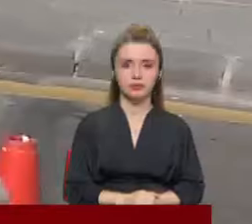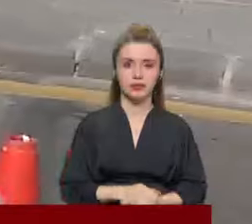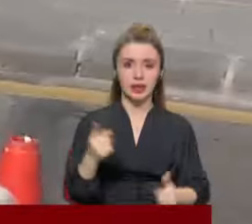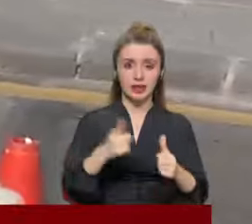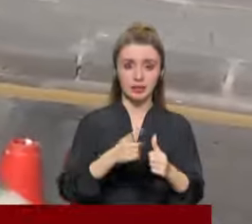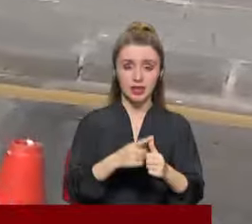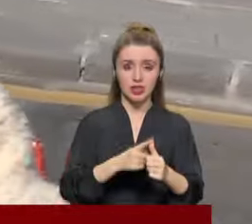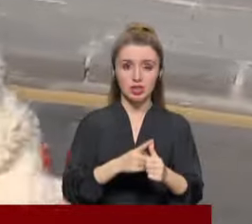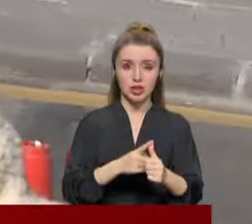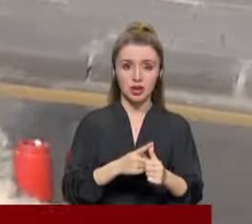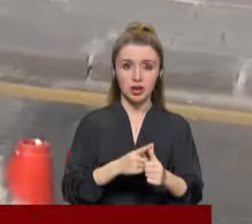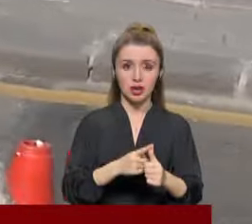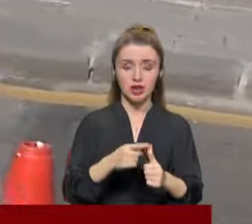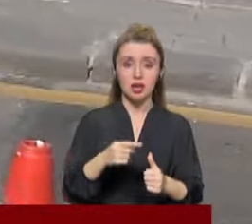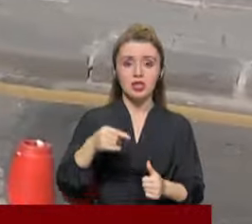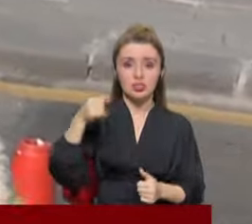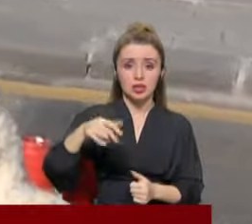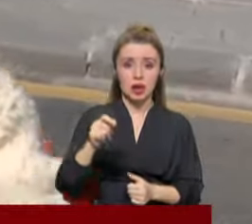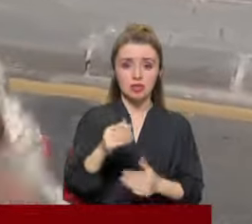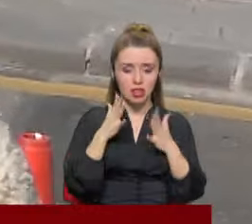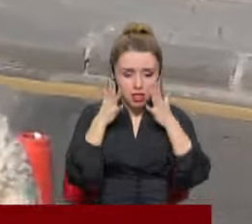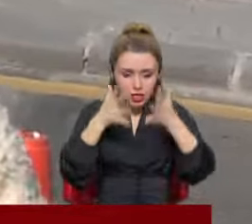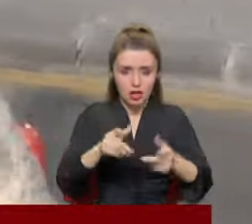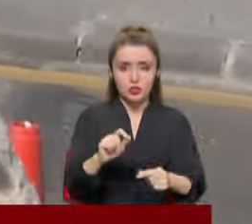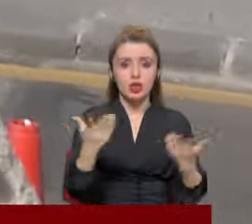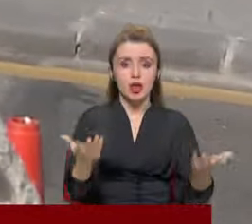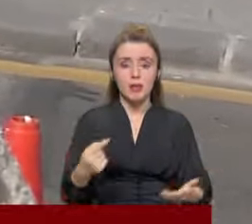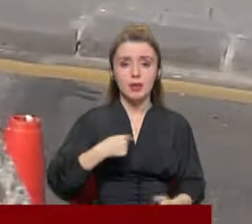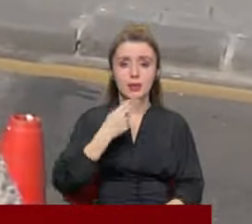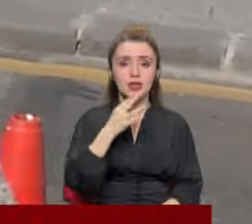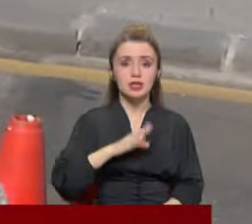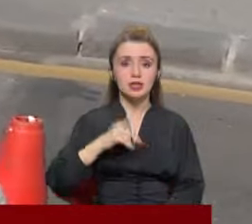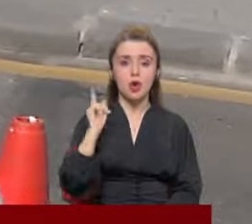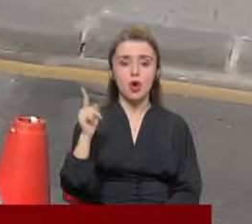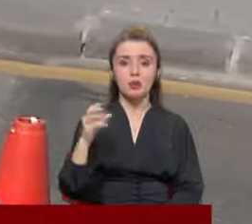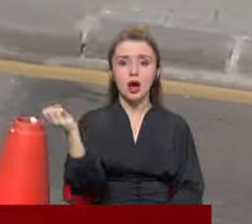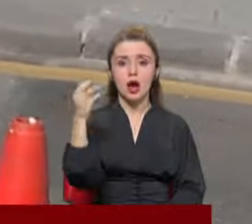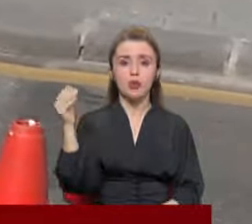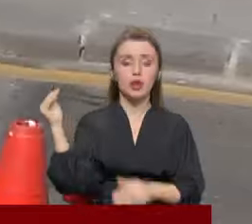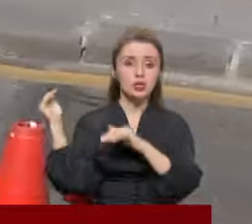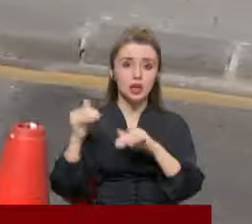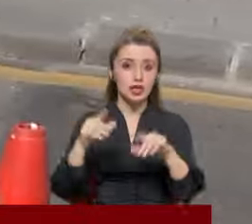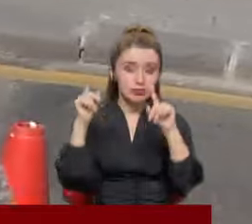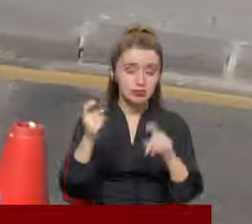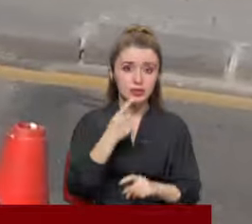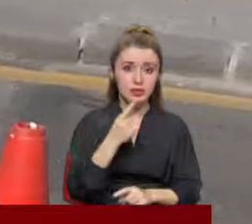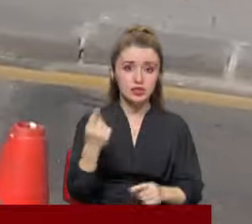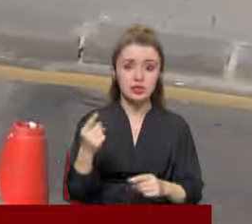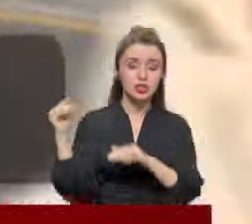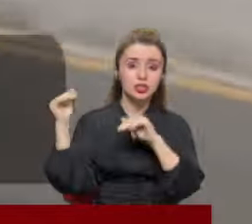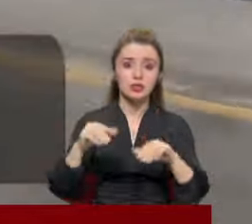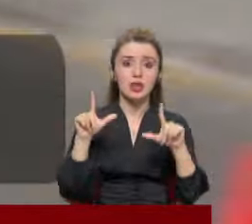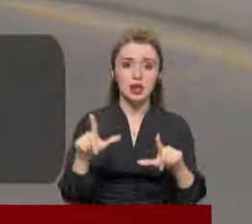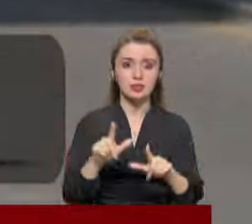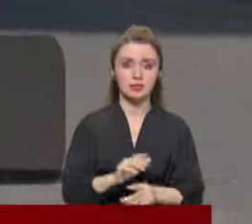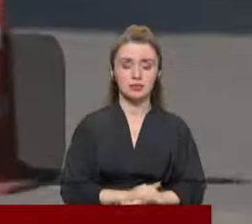Birinci kayıp, altına işemiş çocuk, kusmuş. Ona rağmen benim kızımı öğretmenler ambulans çağıralım mı diye nasıl çağırmazsın ya?